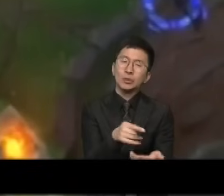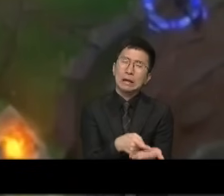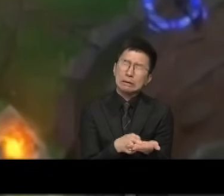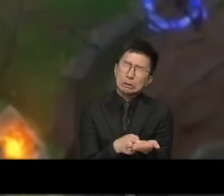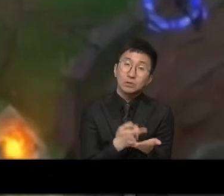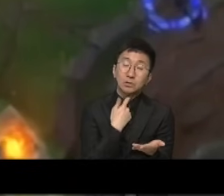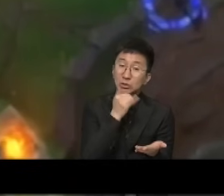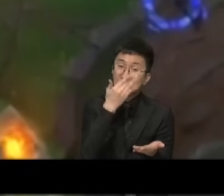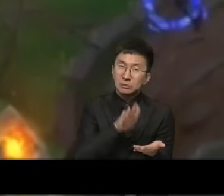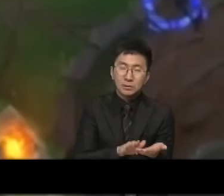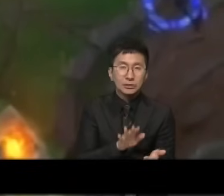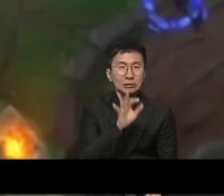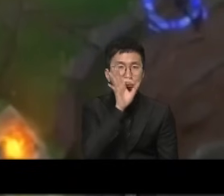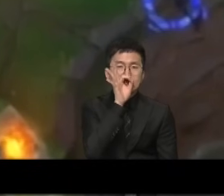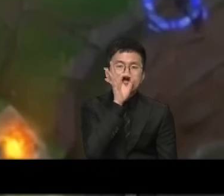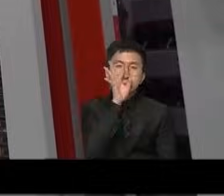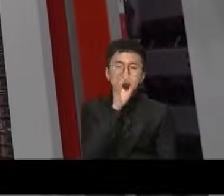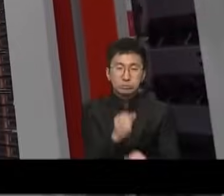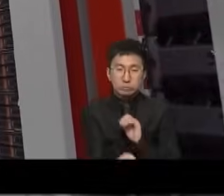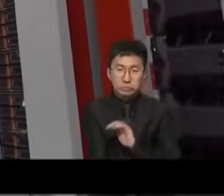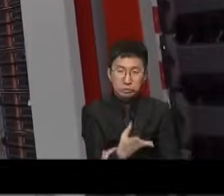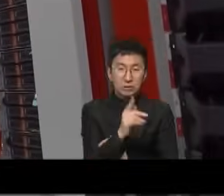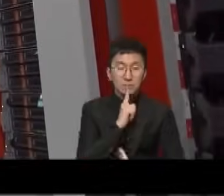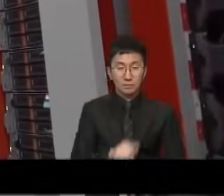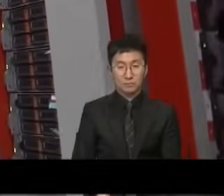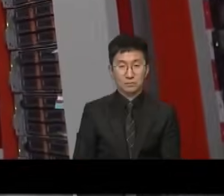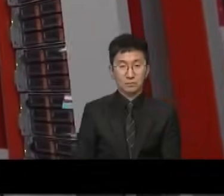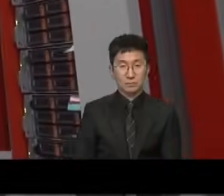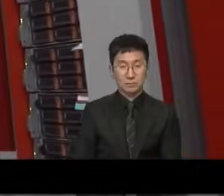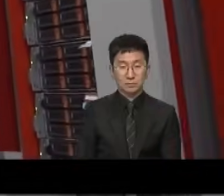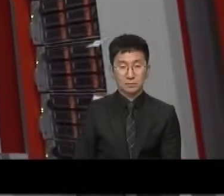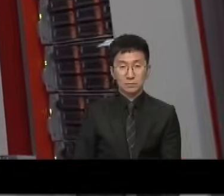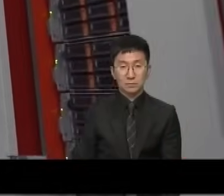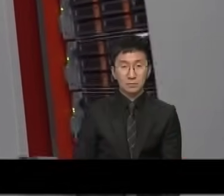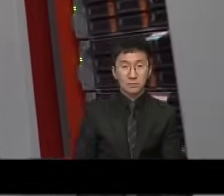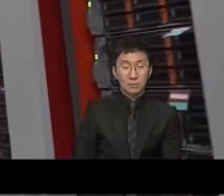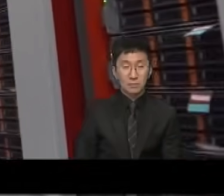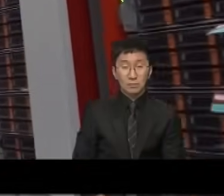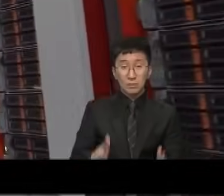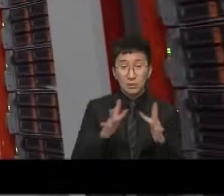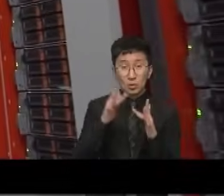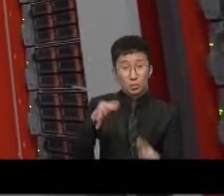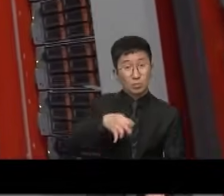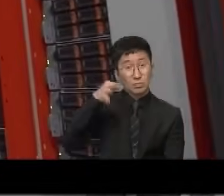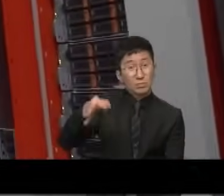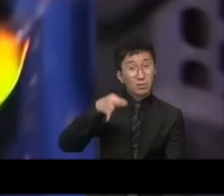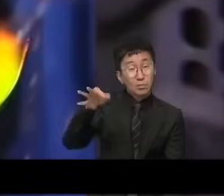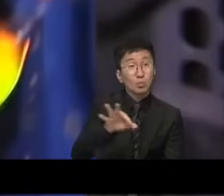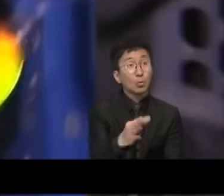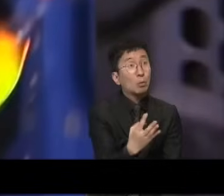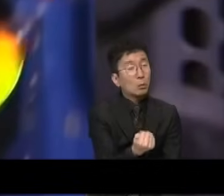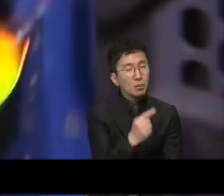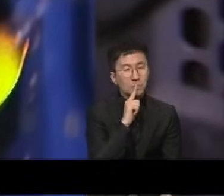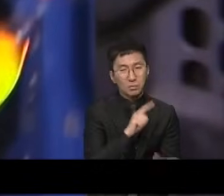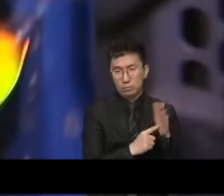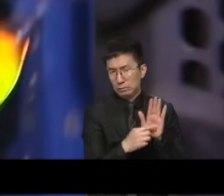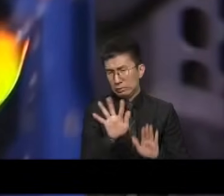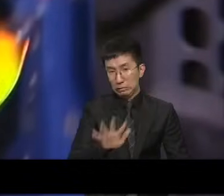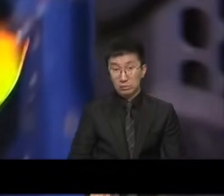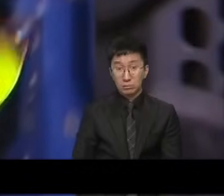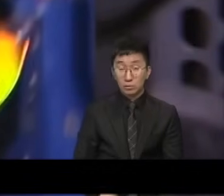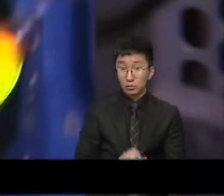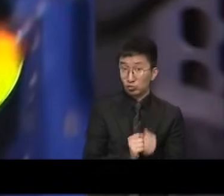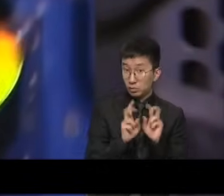더 이상 유지가 불가능했다는 겁니다. 트위치가 국내 통신사에 내는 망 사용료는 공개하지 않았는데 국내 한